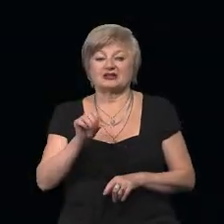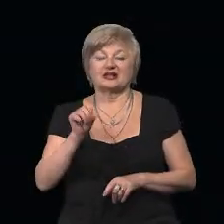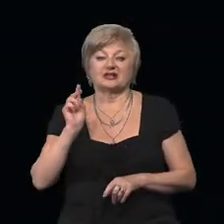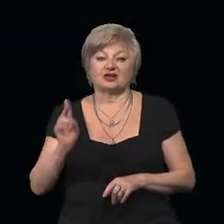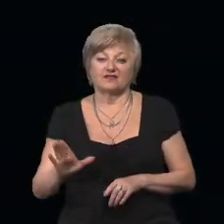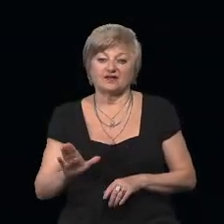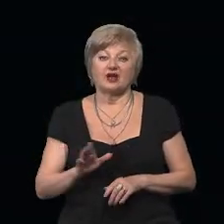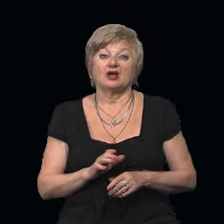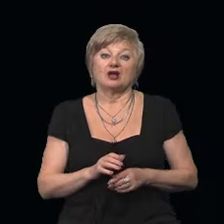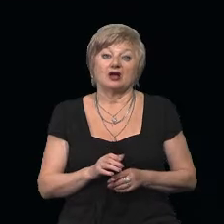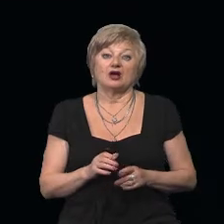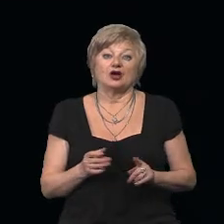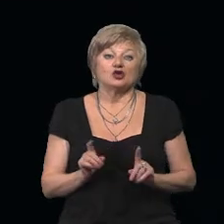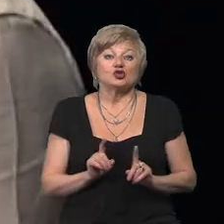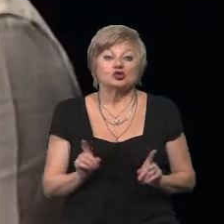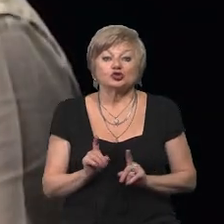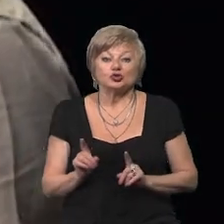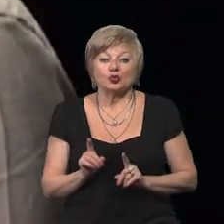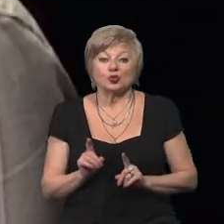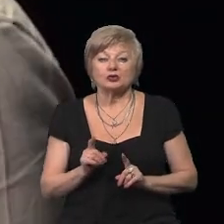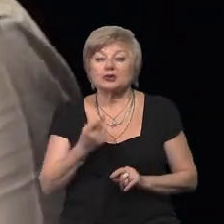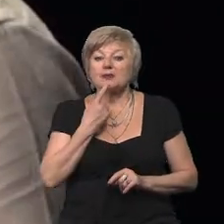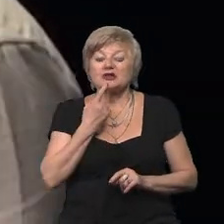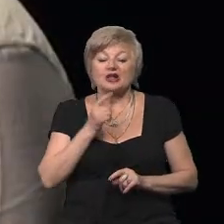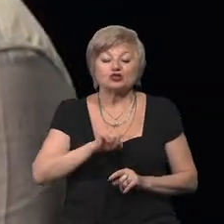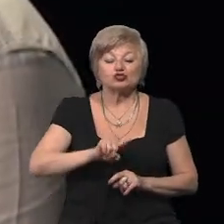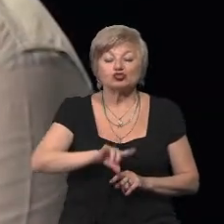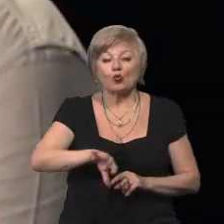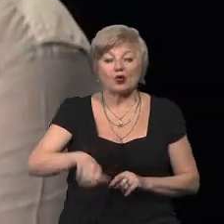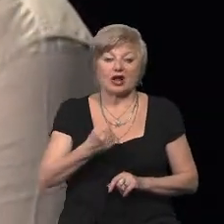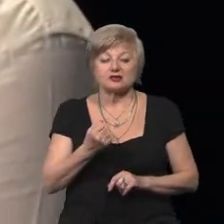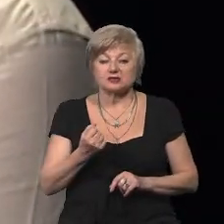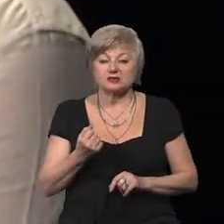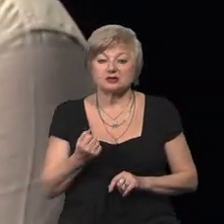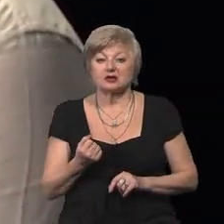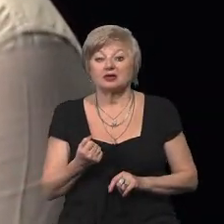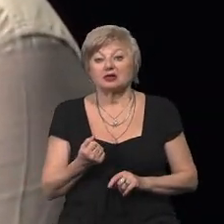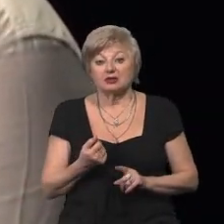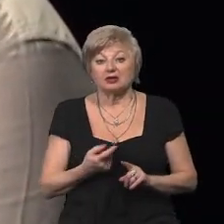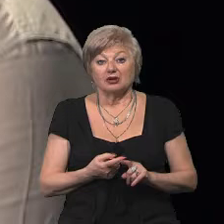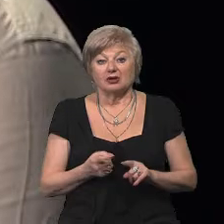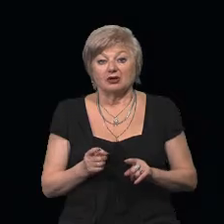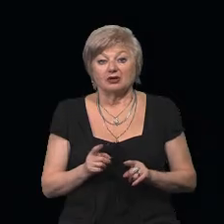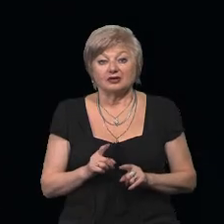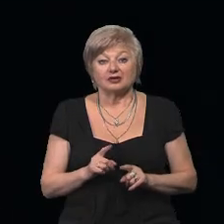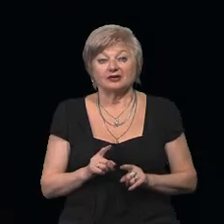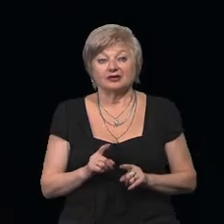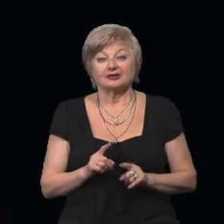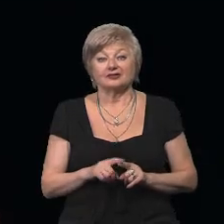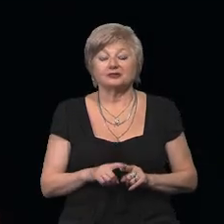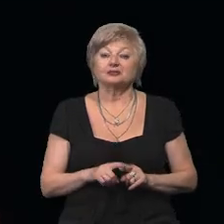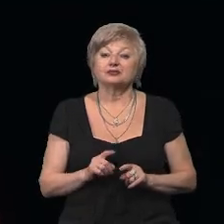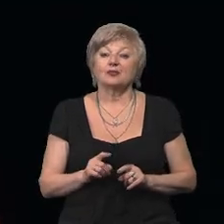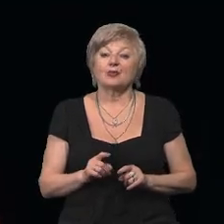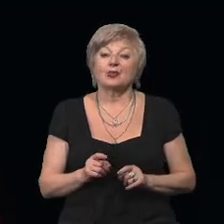сыщик, как будто что-то он пытается украсть, как будто такое слово, да. А детектив, оно, мне кажется, более... Да,